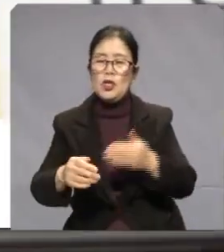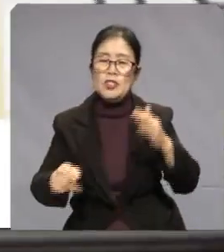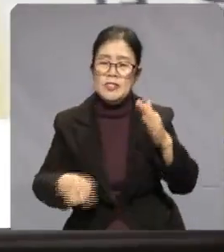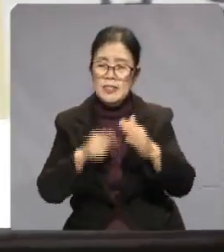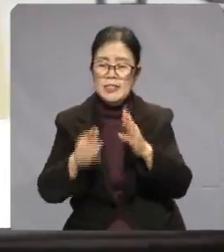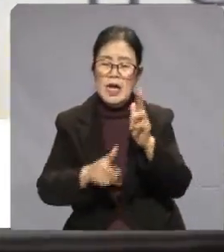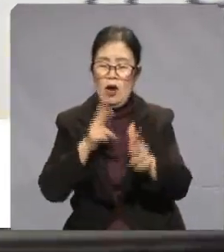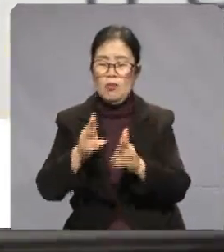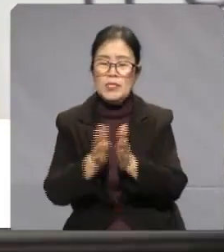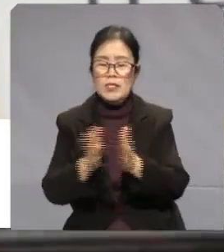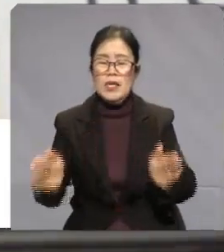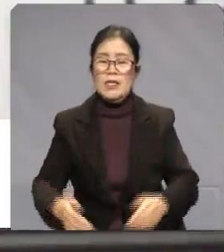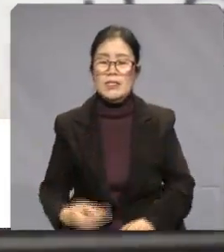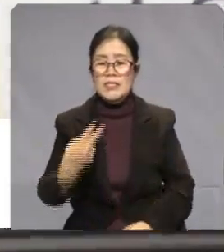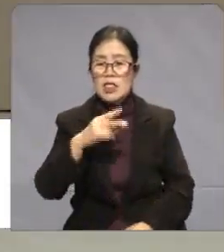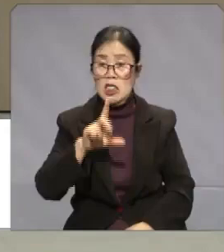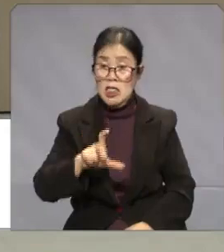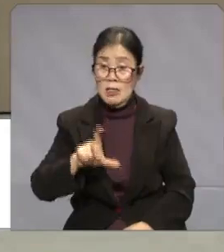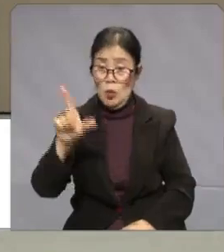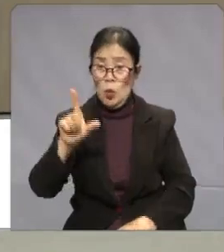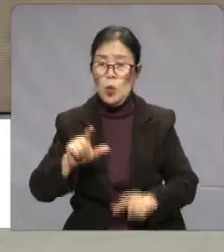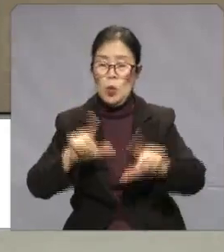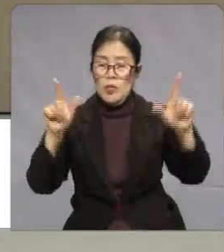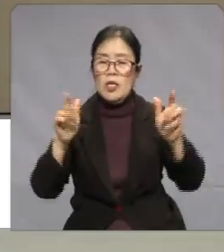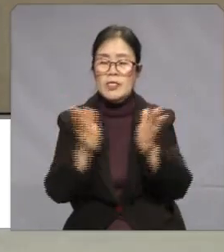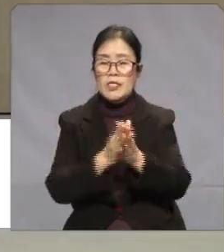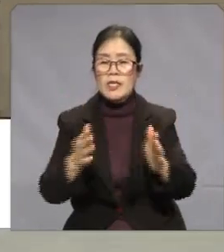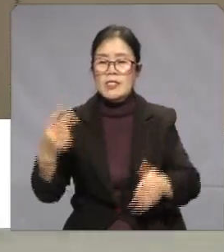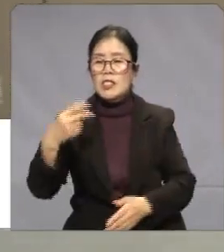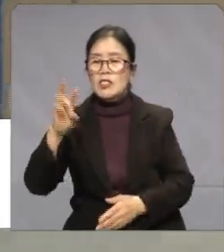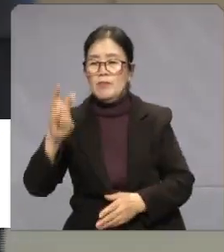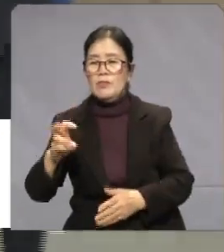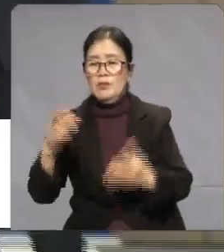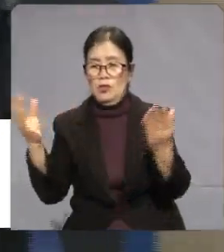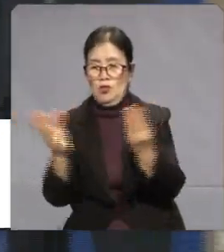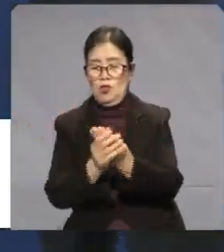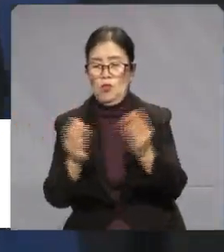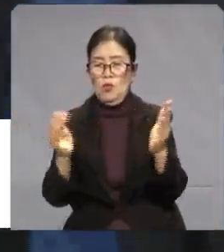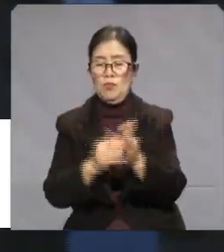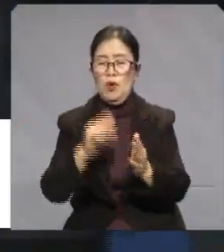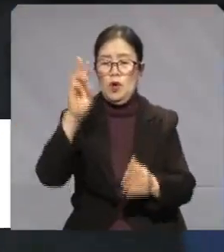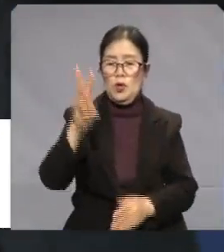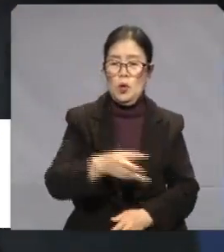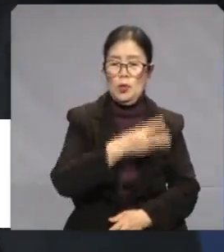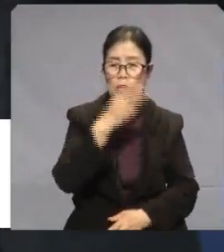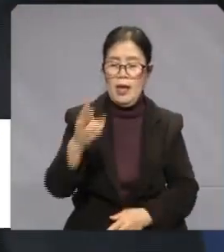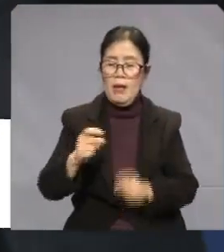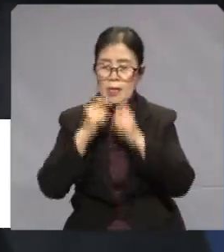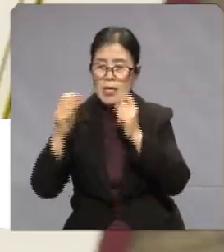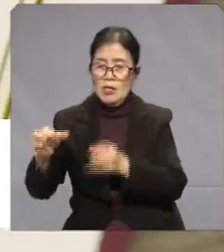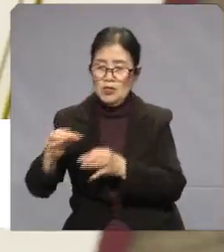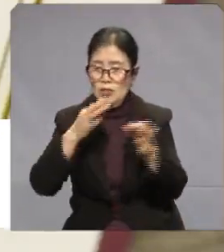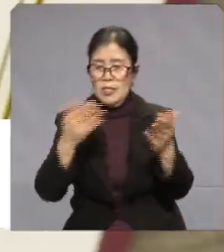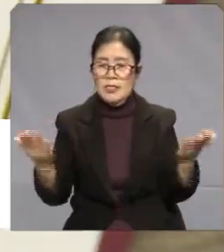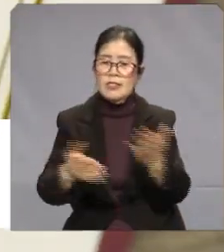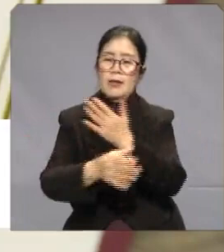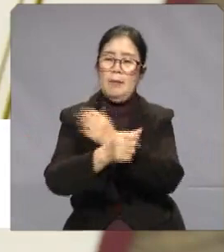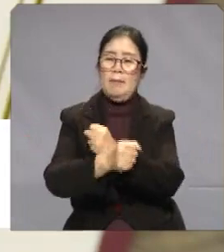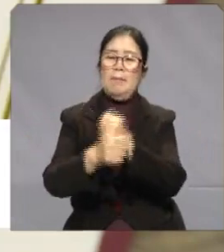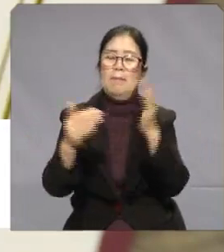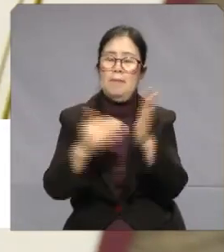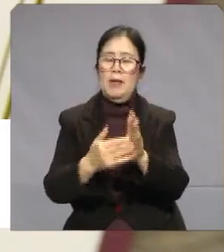서울시는 2025년 상반기 착공 2030년 개통을 목표로 롯데 건설과 민간 투자 사업 실시 협약을